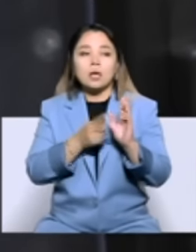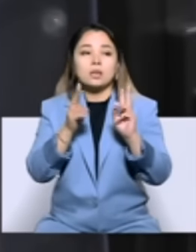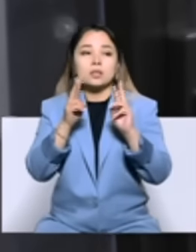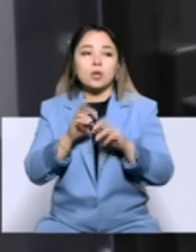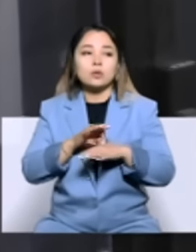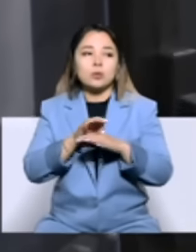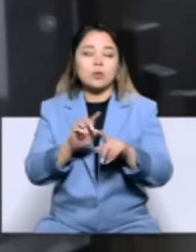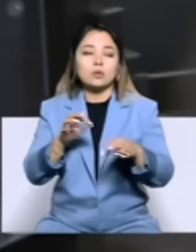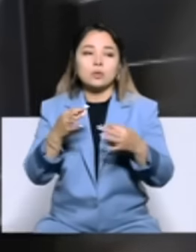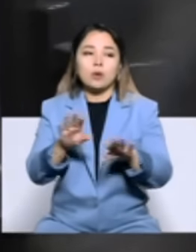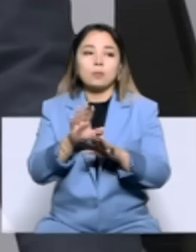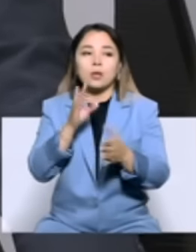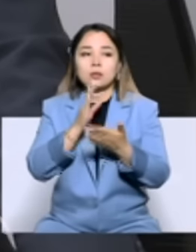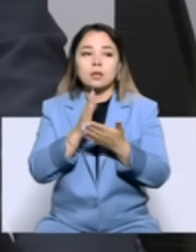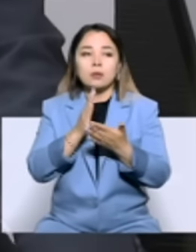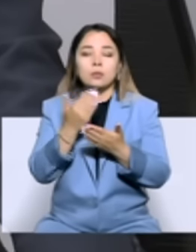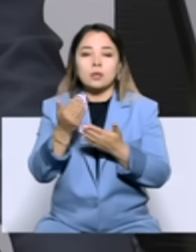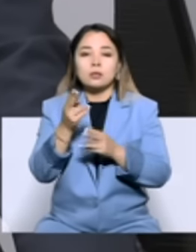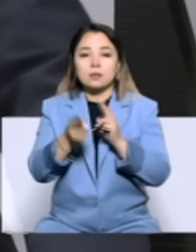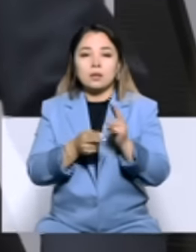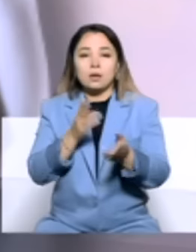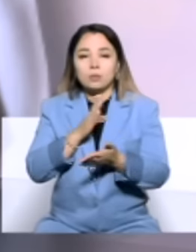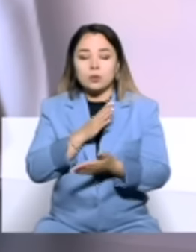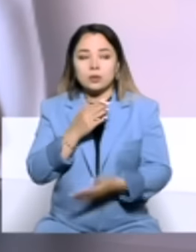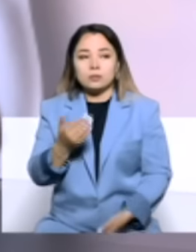зерттеуге рұқсат берілмеді деп те айтты.